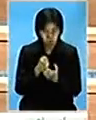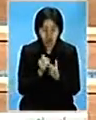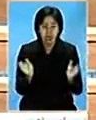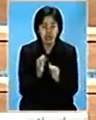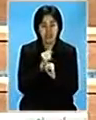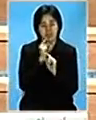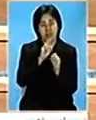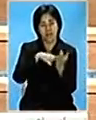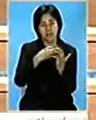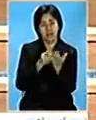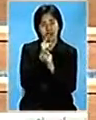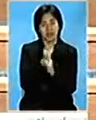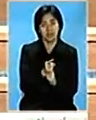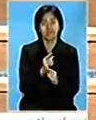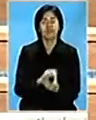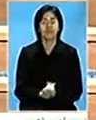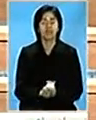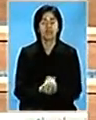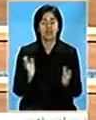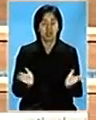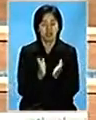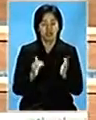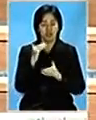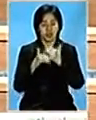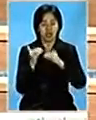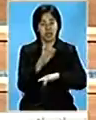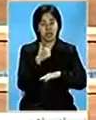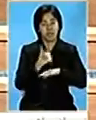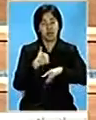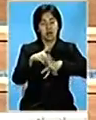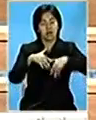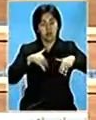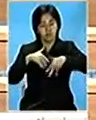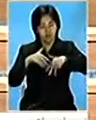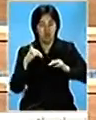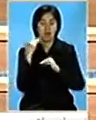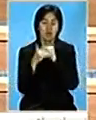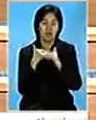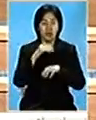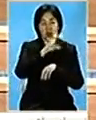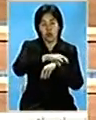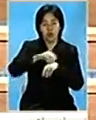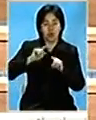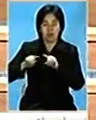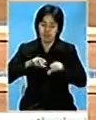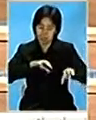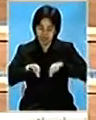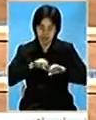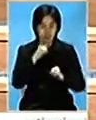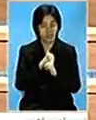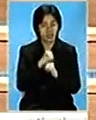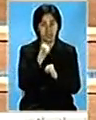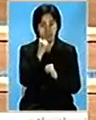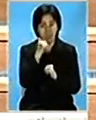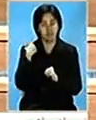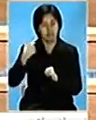แผนดังกล่าวท่านจะสนับสนุนการพัฒนาการเมืองภาคพลเมืองและพัฒนาองค์กรให้มี การบริหารจัดการที่ดีมี